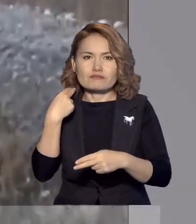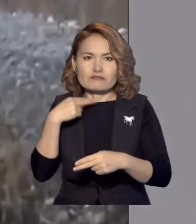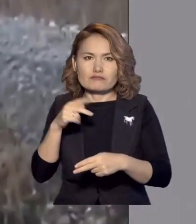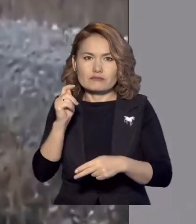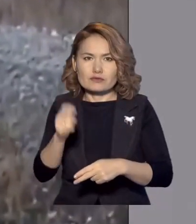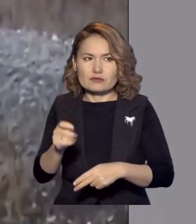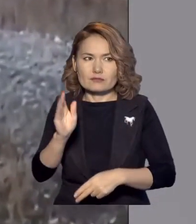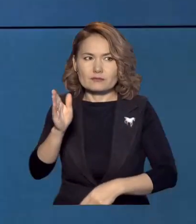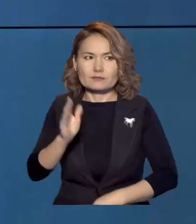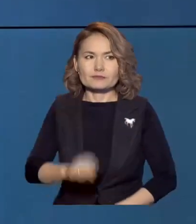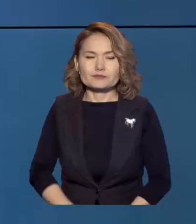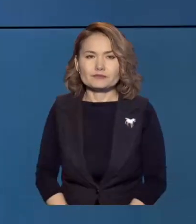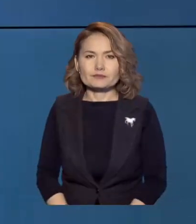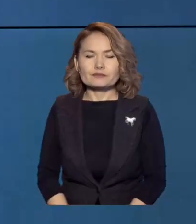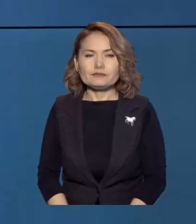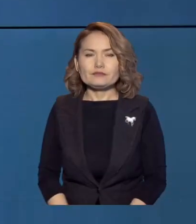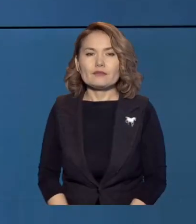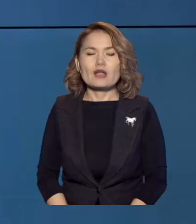айырылды.